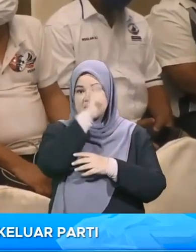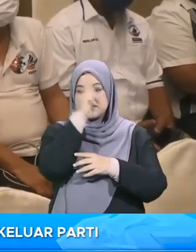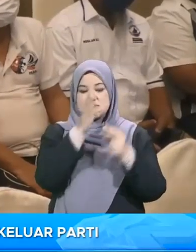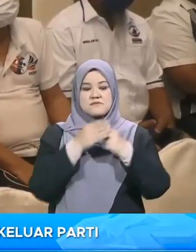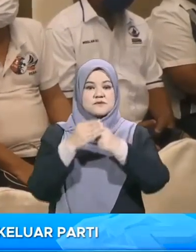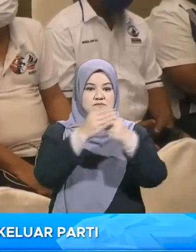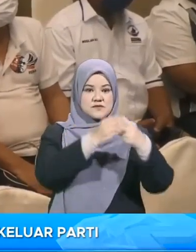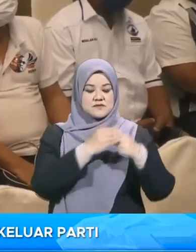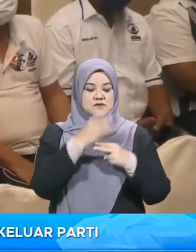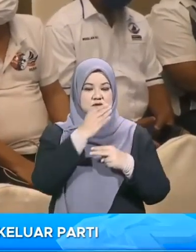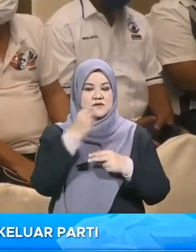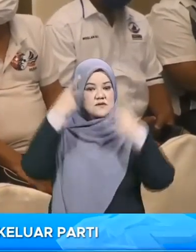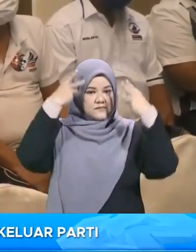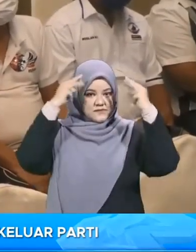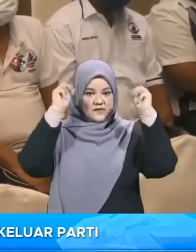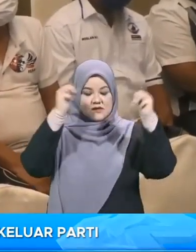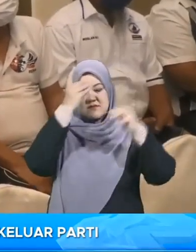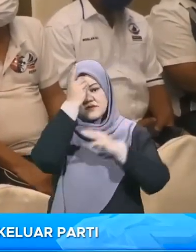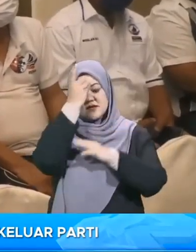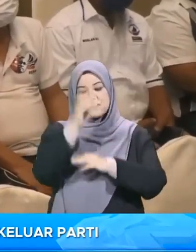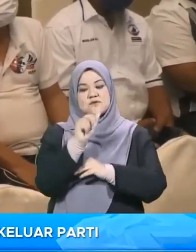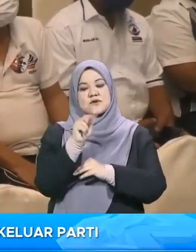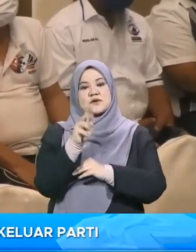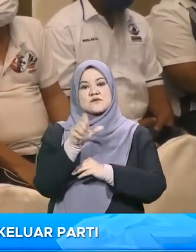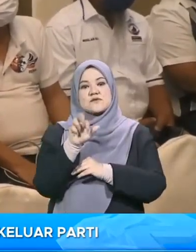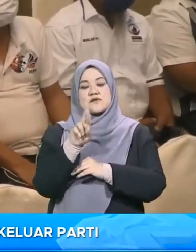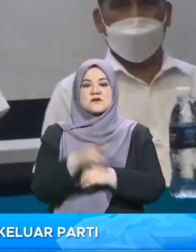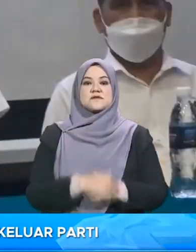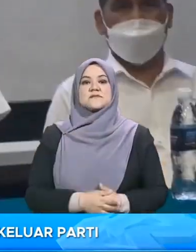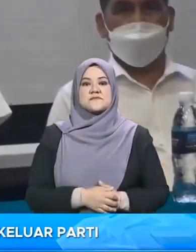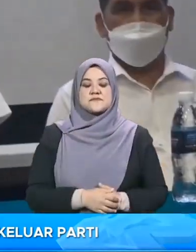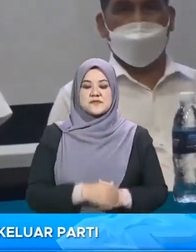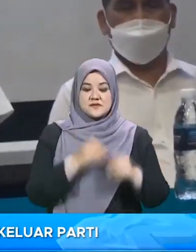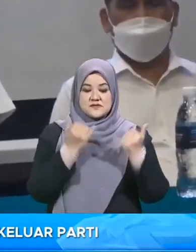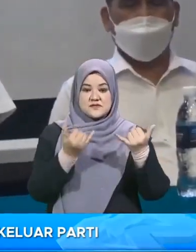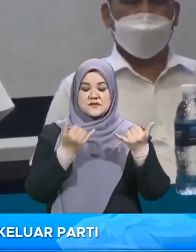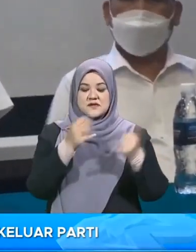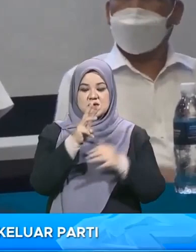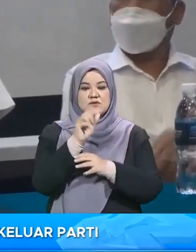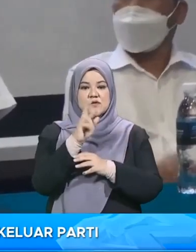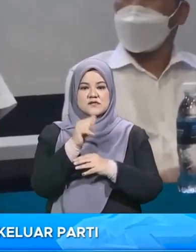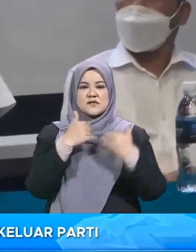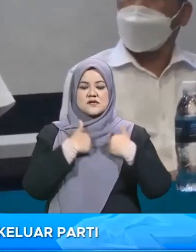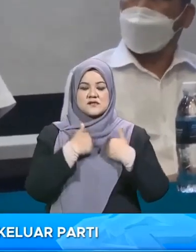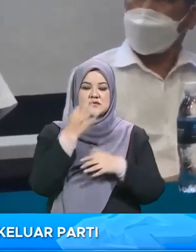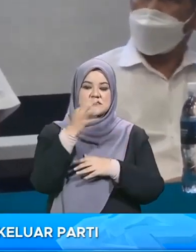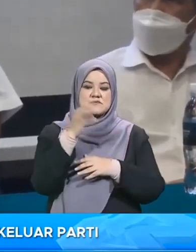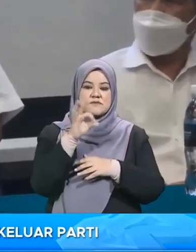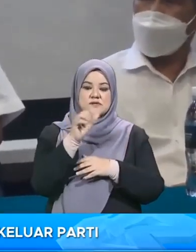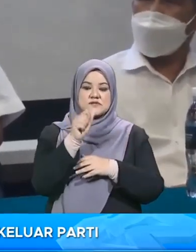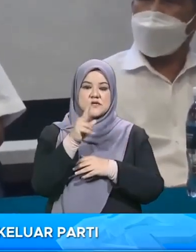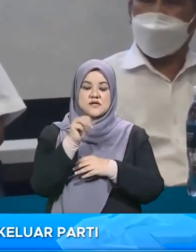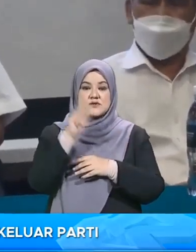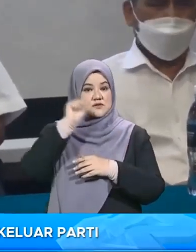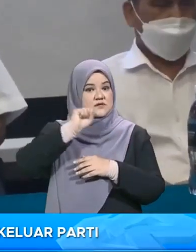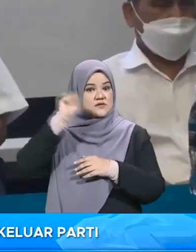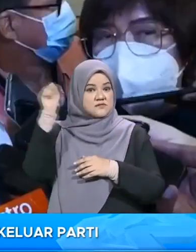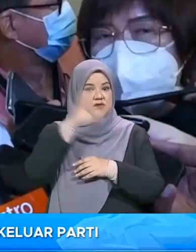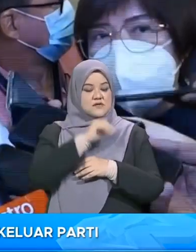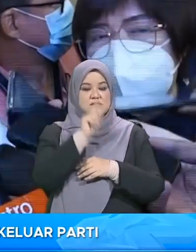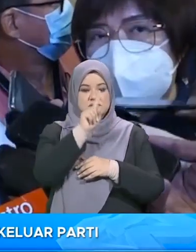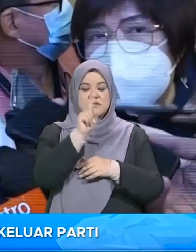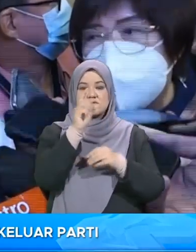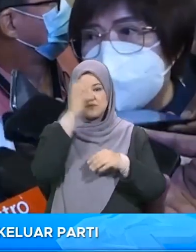perpaduan dan perdana menteri Datuk Sri anoa Ibrahim ketika ini warisan mempunyai 19 Adun di Sabah dan